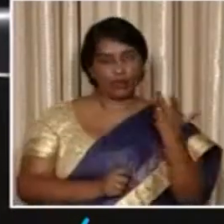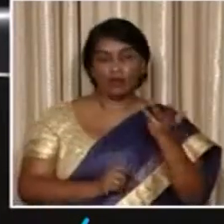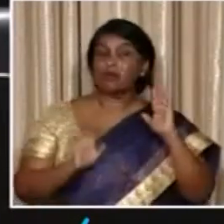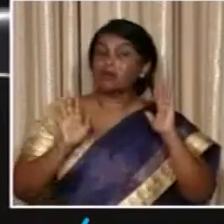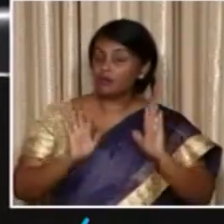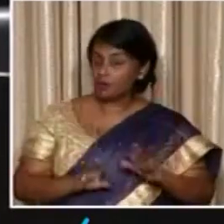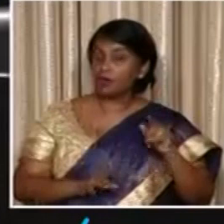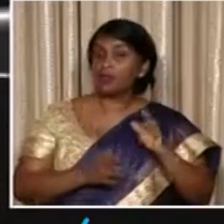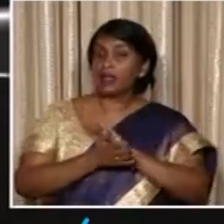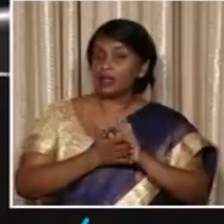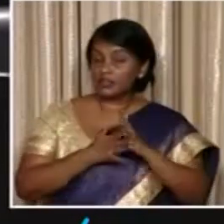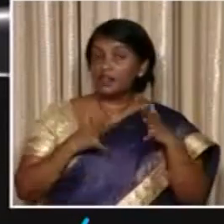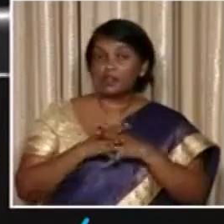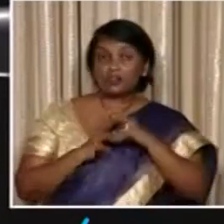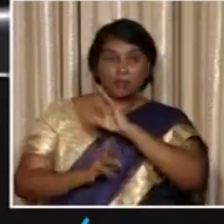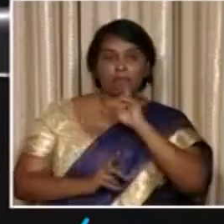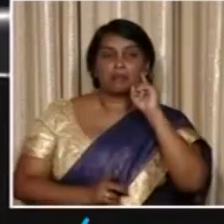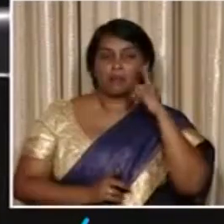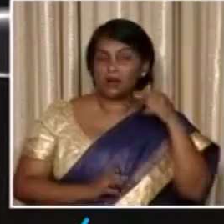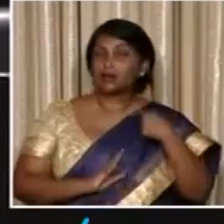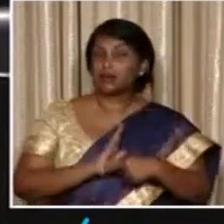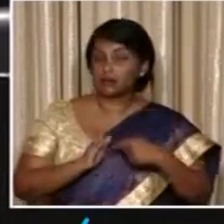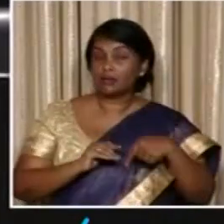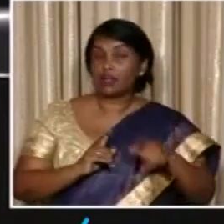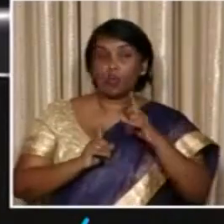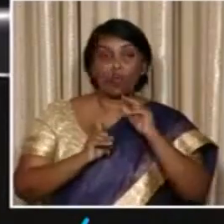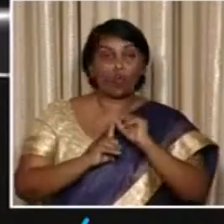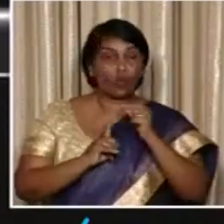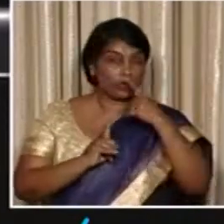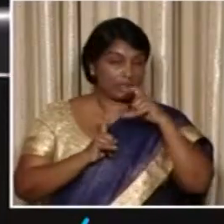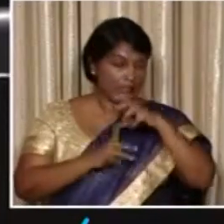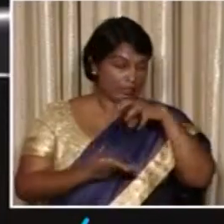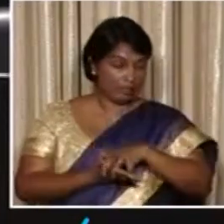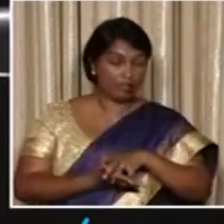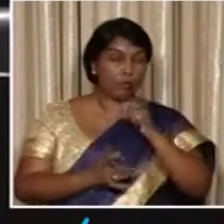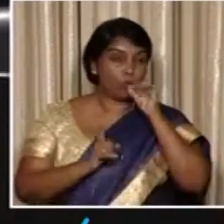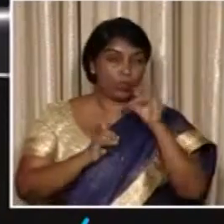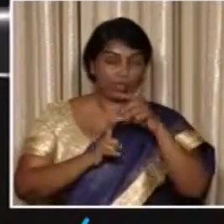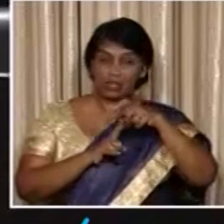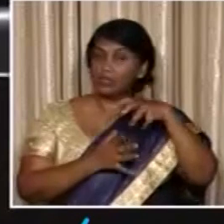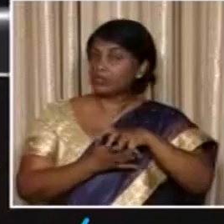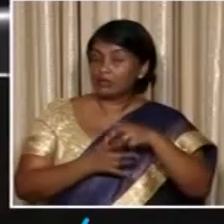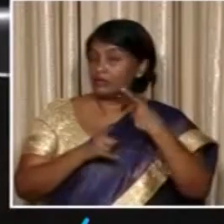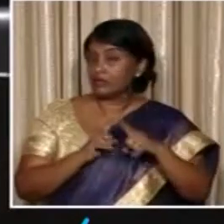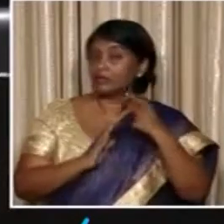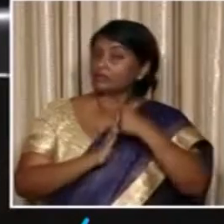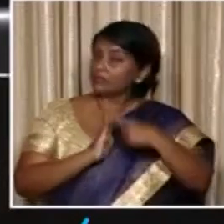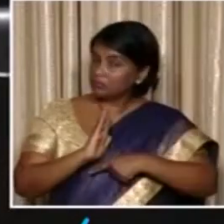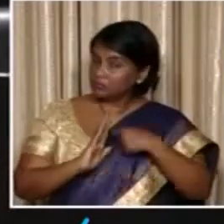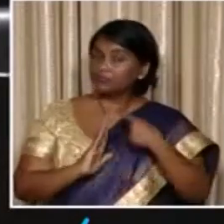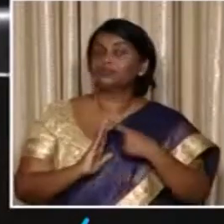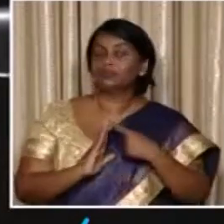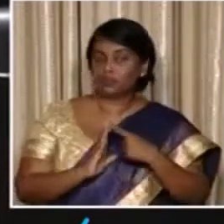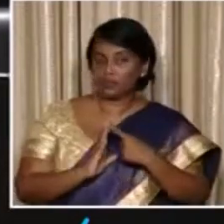හැබැයි හේසා විතරණ දන්නේ නැහැ. සික්කේ විතරක් නෙමෙයි සමස්ත ලංකාව